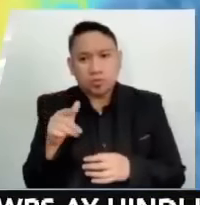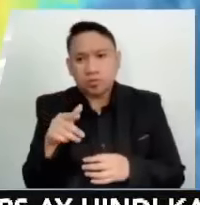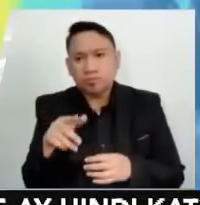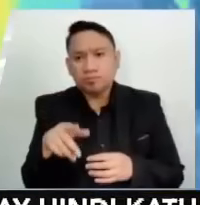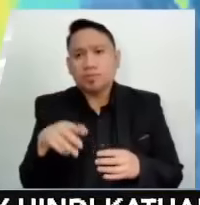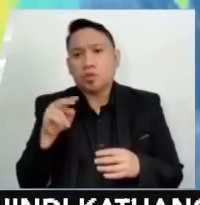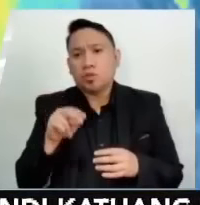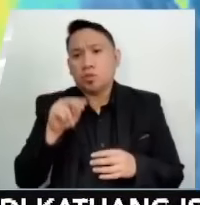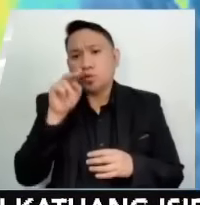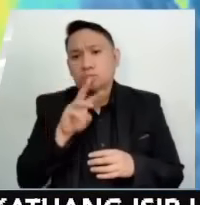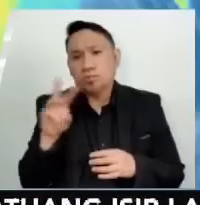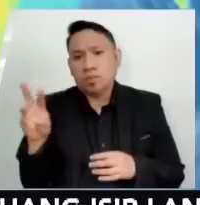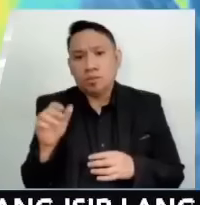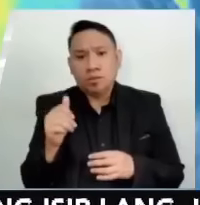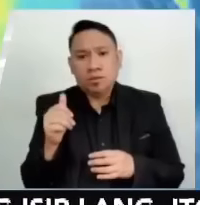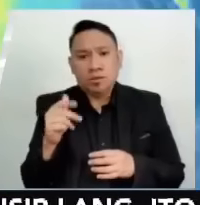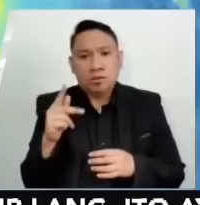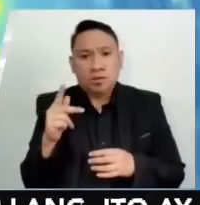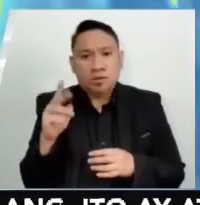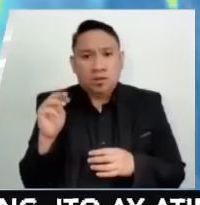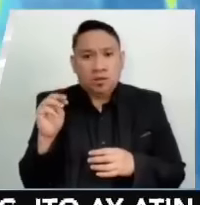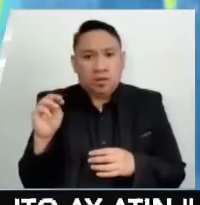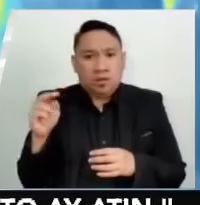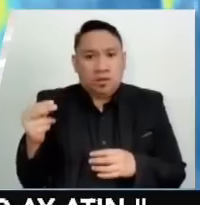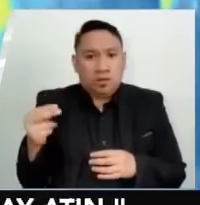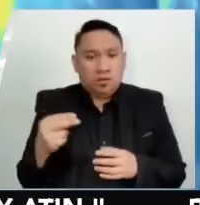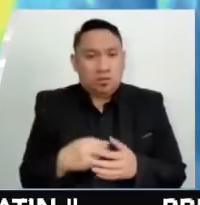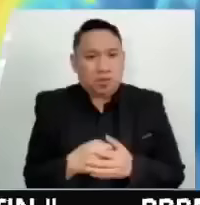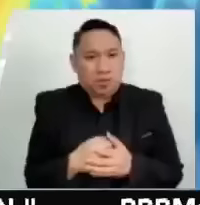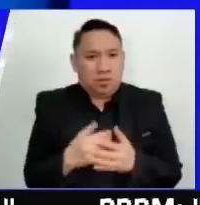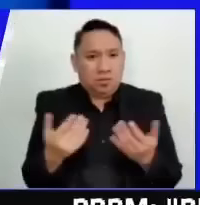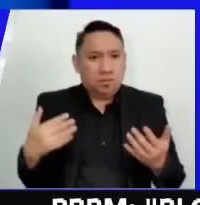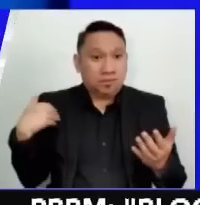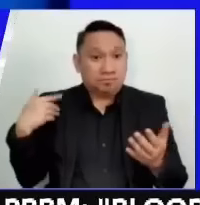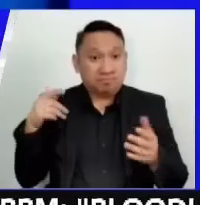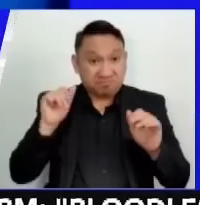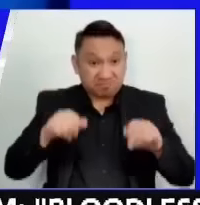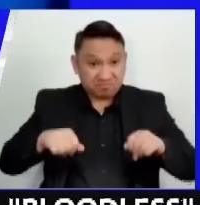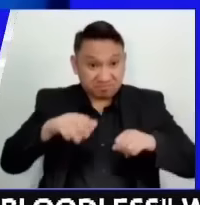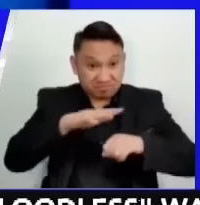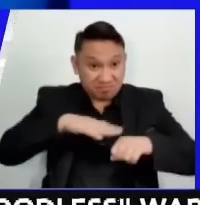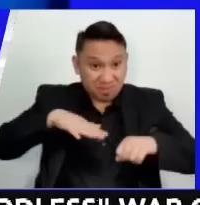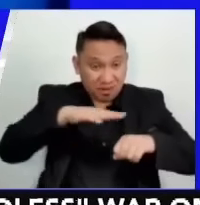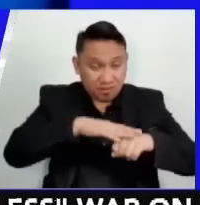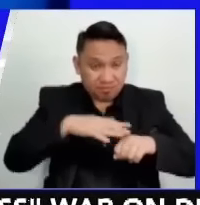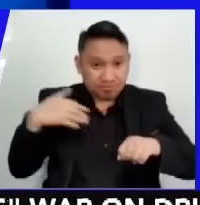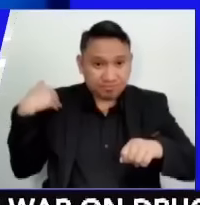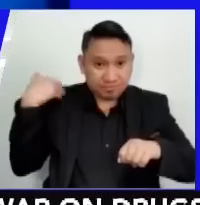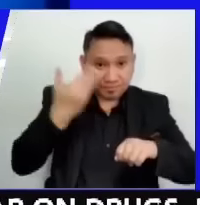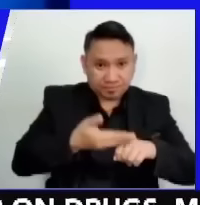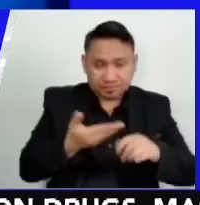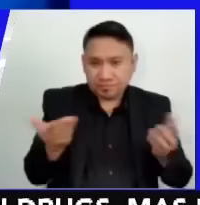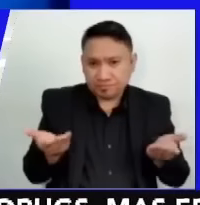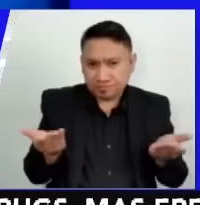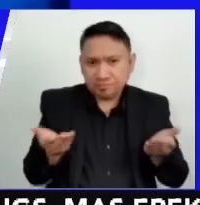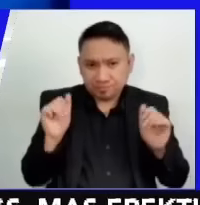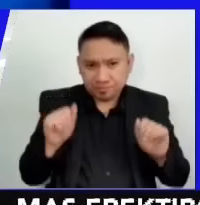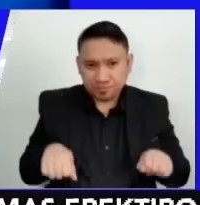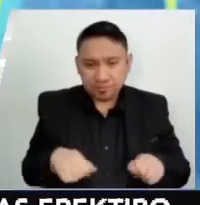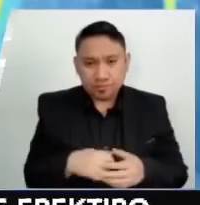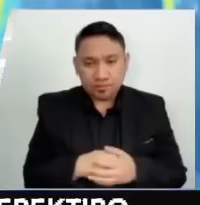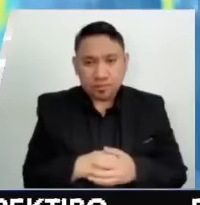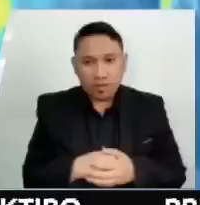10 kilometers per hour. May chance po bang mag-landfall ang bagyo at kung sakali, saan po maaaring mag-landfall? So,